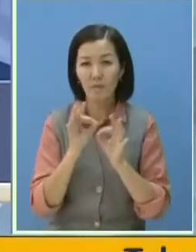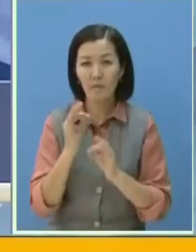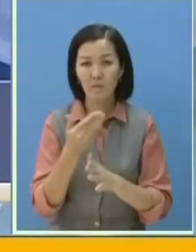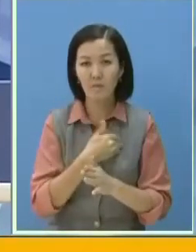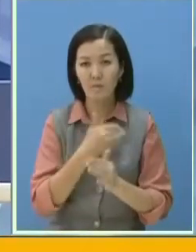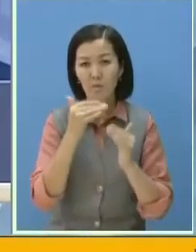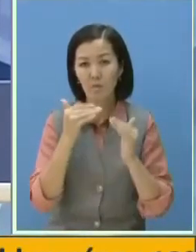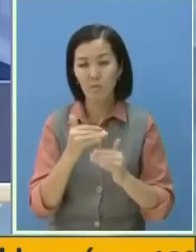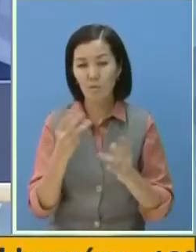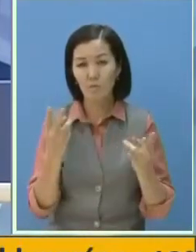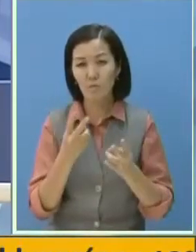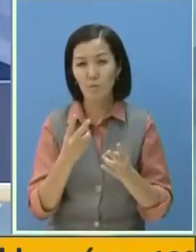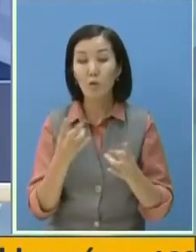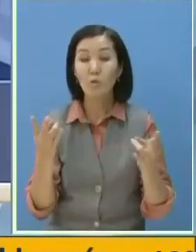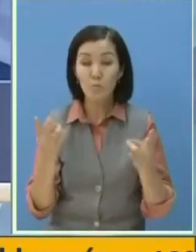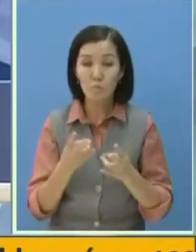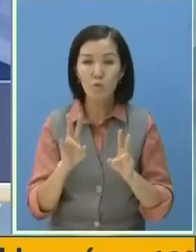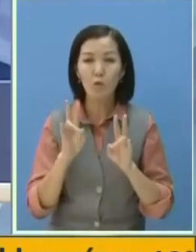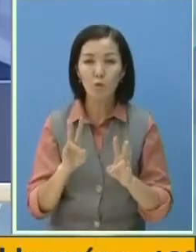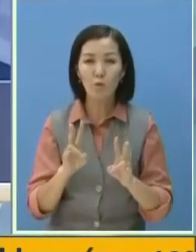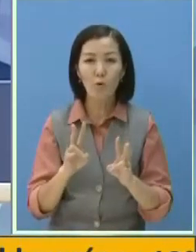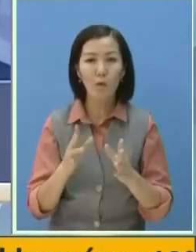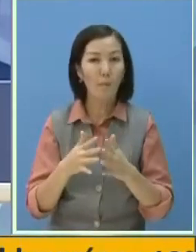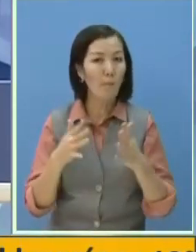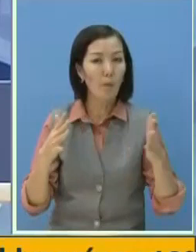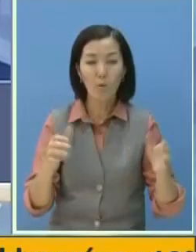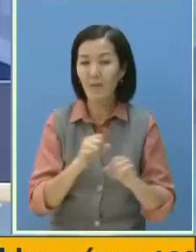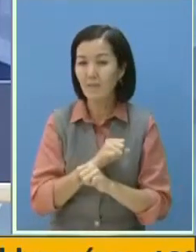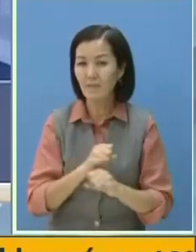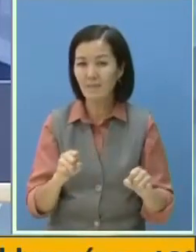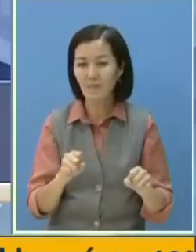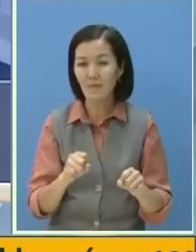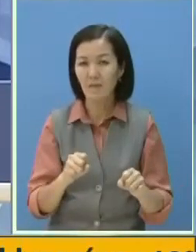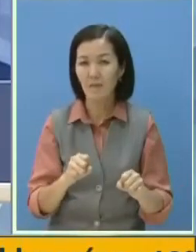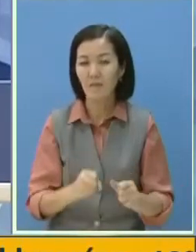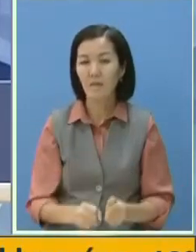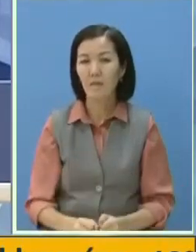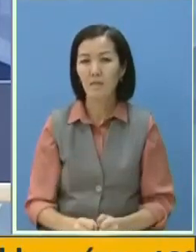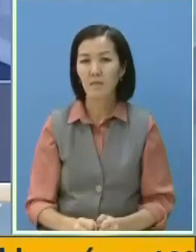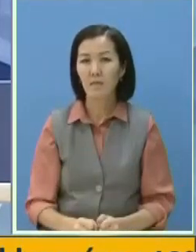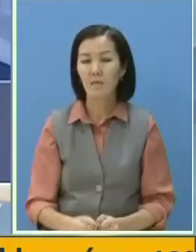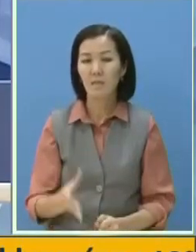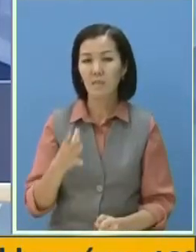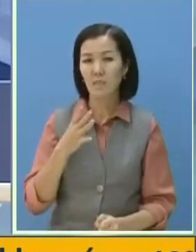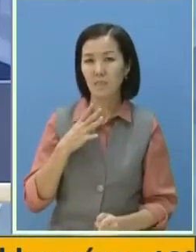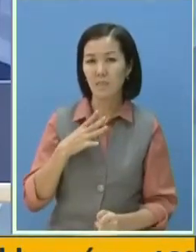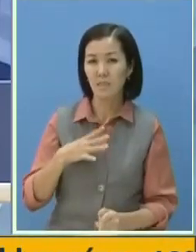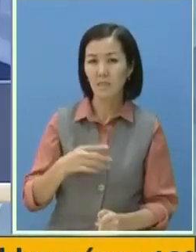желудки. Их надо, конечно, пить. Можно лучше сделать в уколе. Но если даже пить, то нужно знать систему защиты. То есть пить